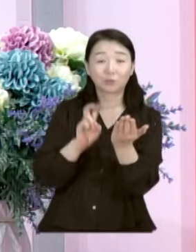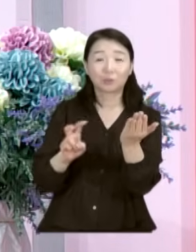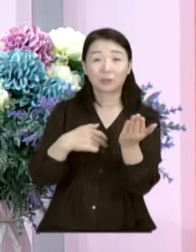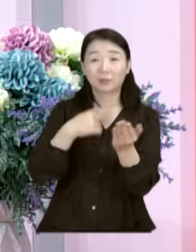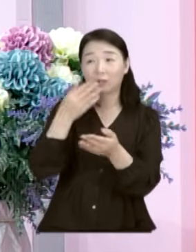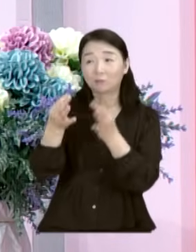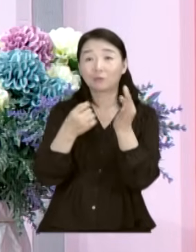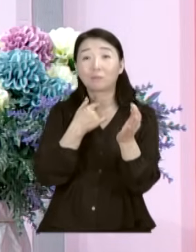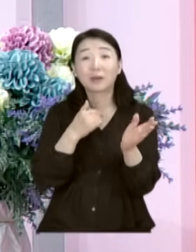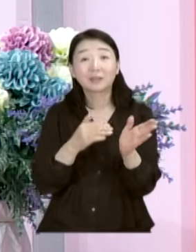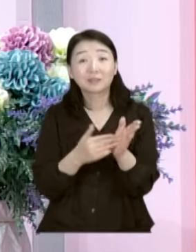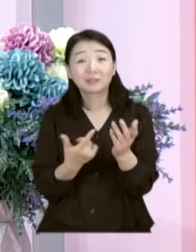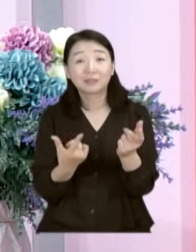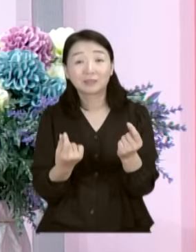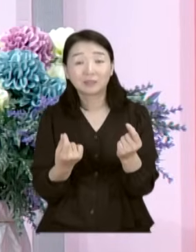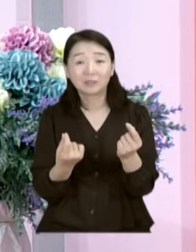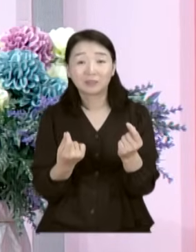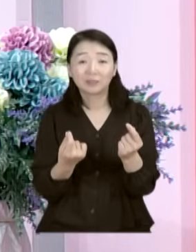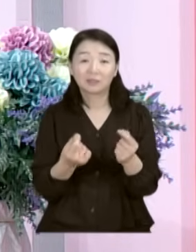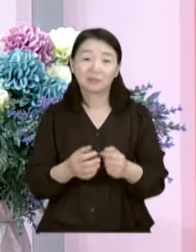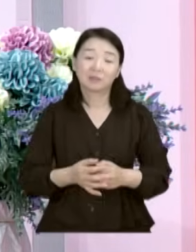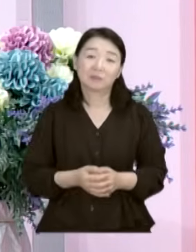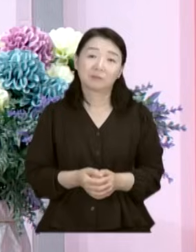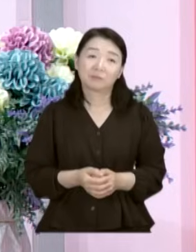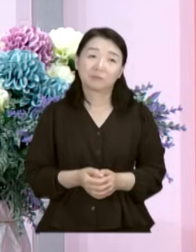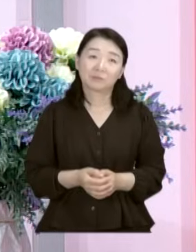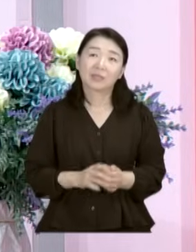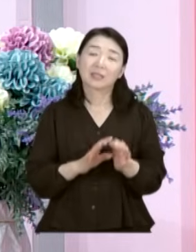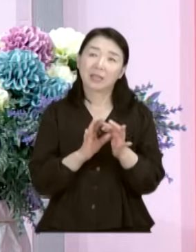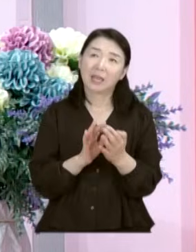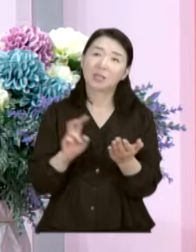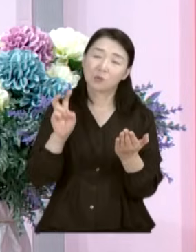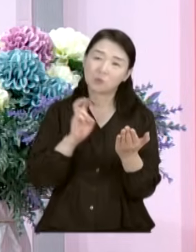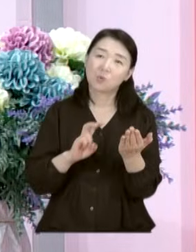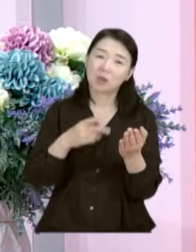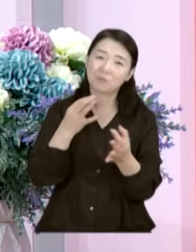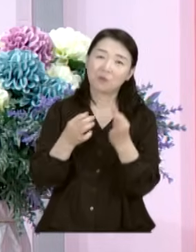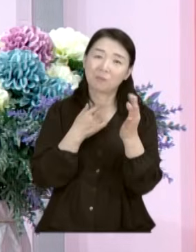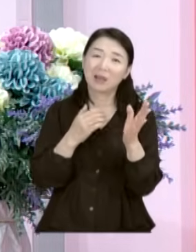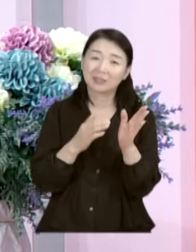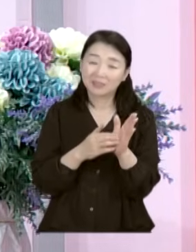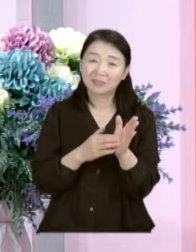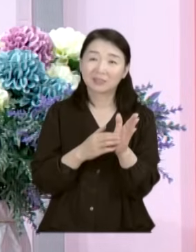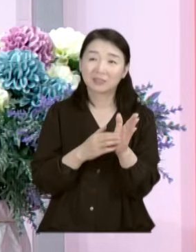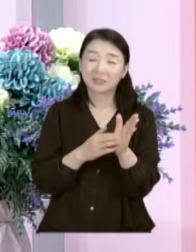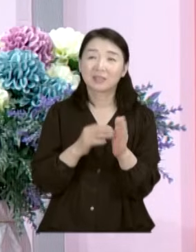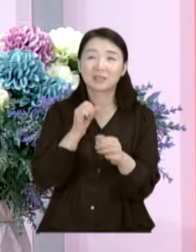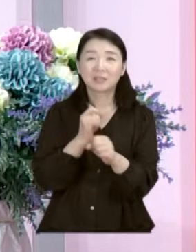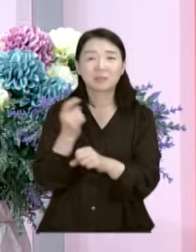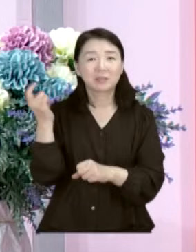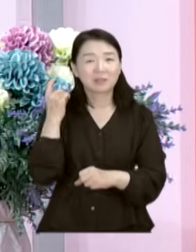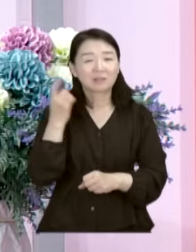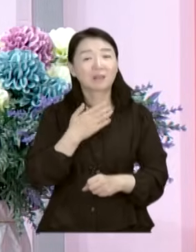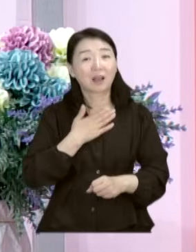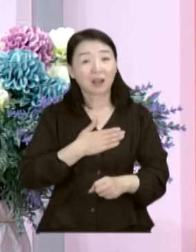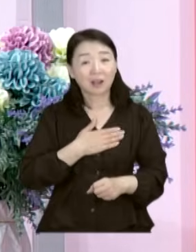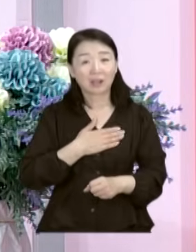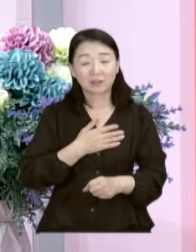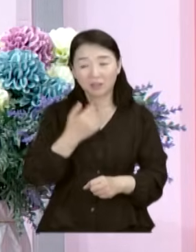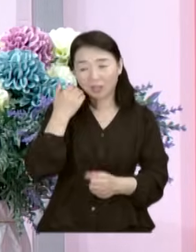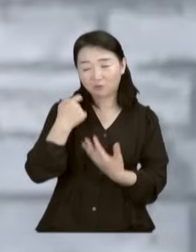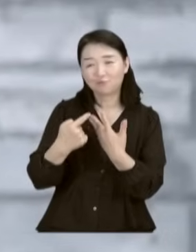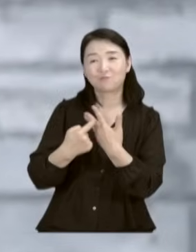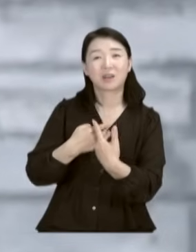믿네 이런 곡들은 제가 불렀지만 수만 번을 불렀던 곡들이지만 이미 많은 분들이 많이 들으셨어서 그